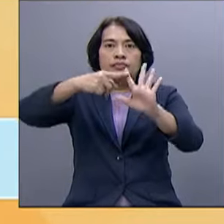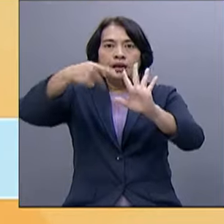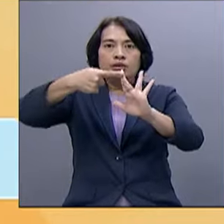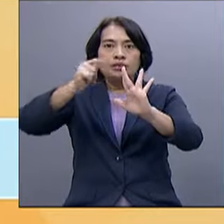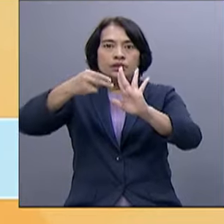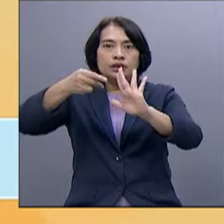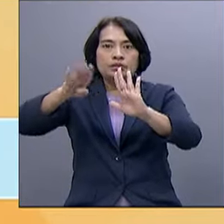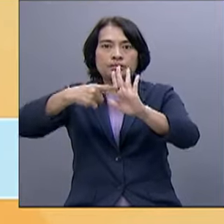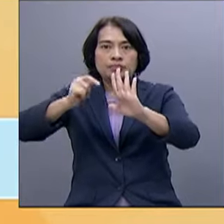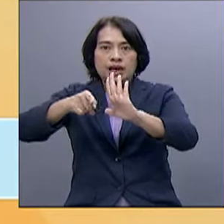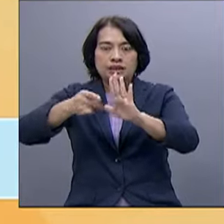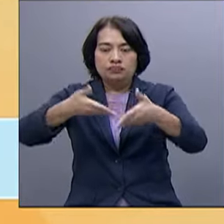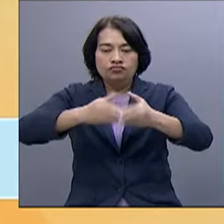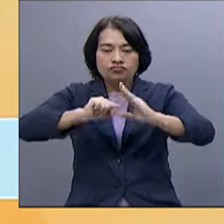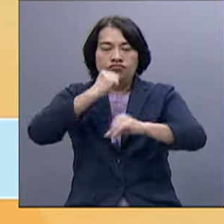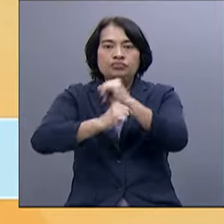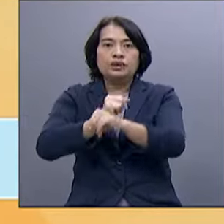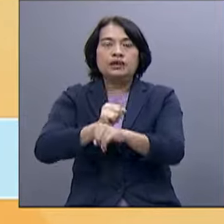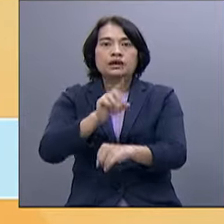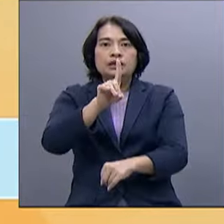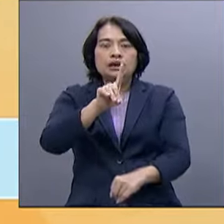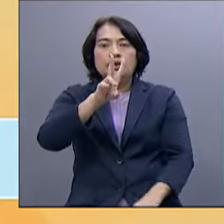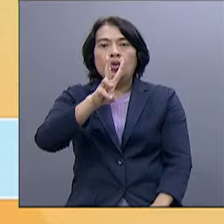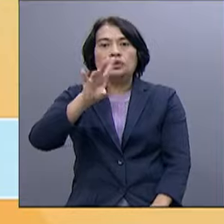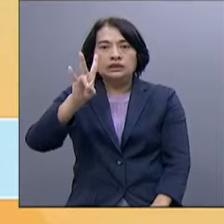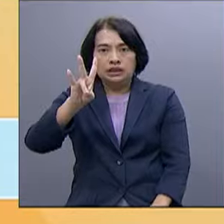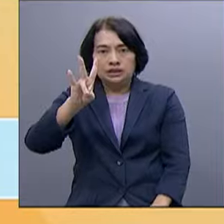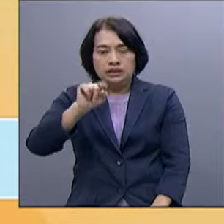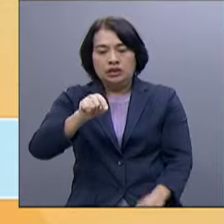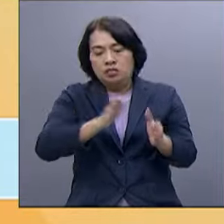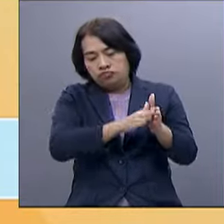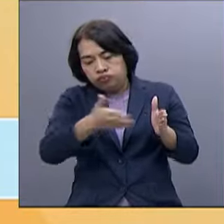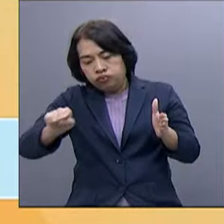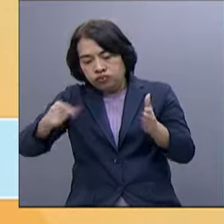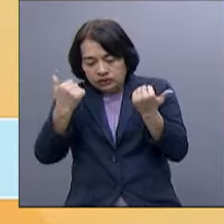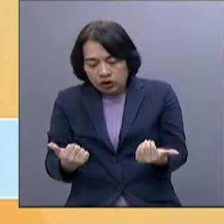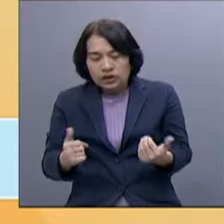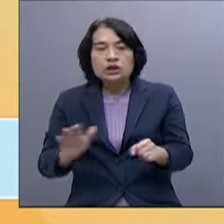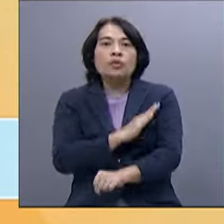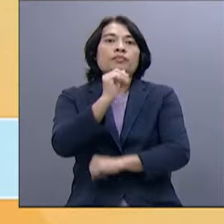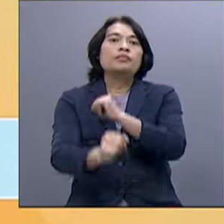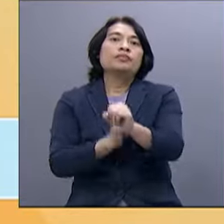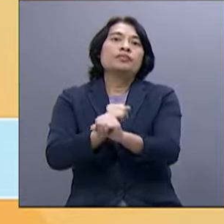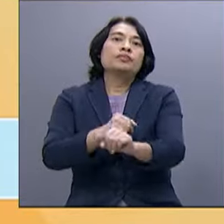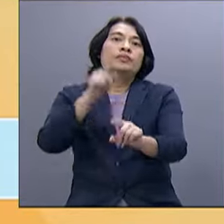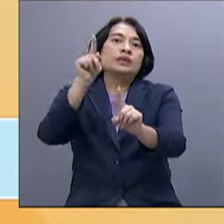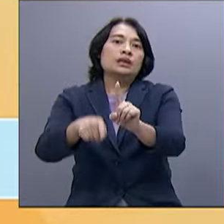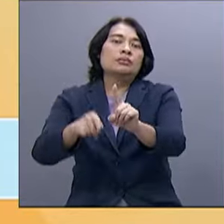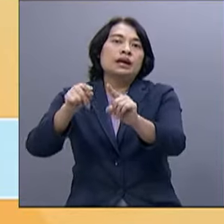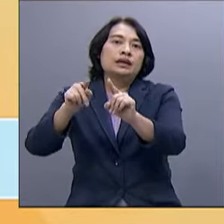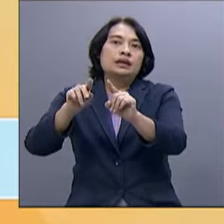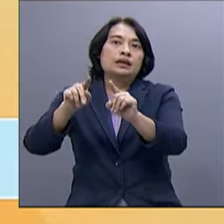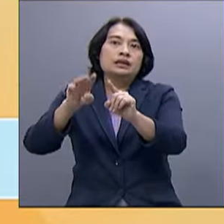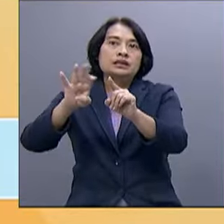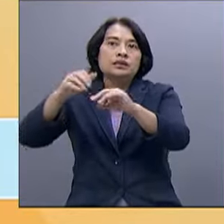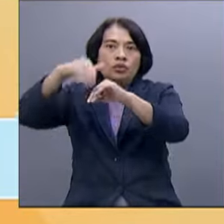แต่ปี2167มาถึงปีปัจจุบันก็คือ2500 400 ป ีพอดีสำหรับการจัดกิจกรรมในครั้งนี้นะ